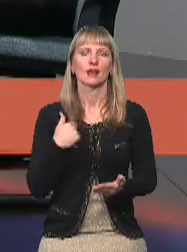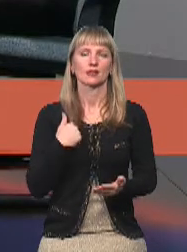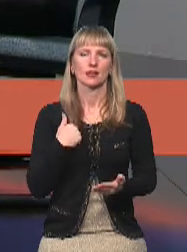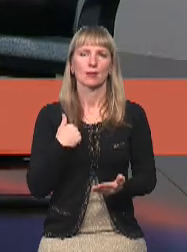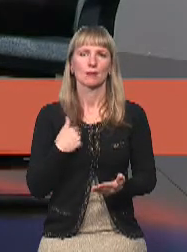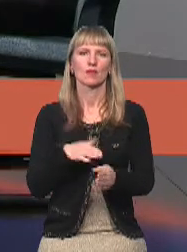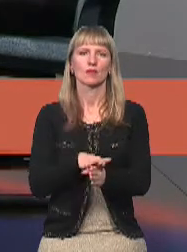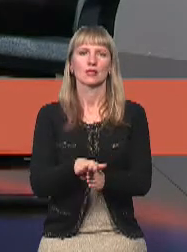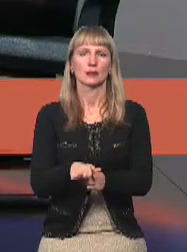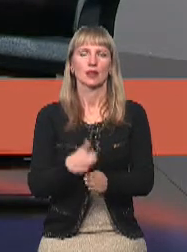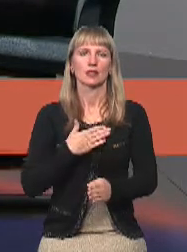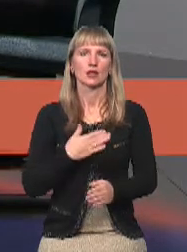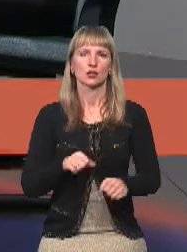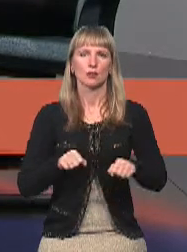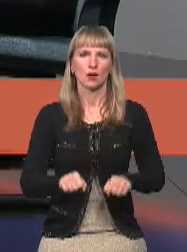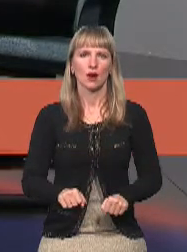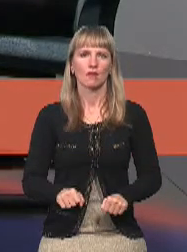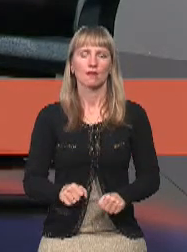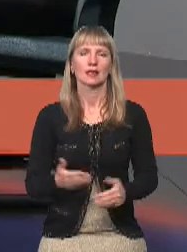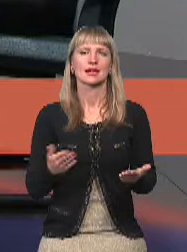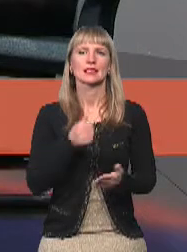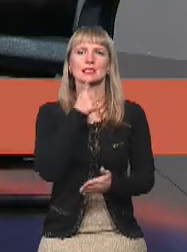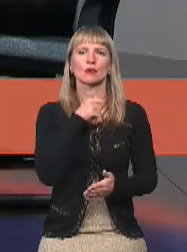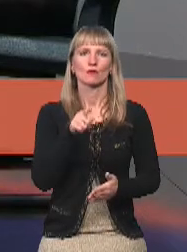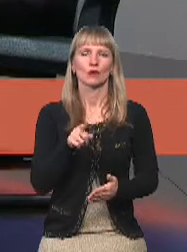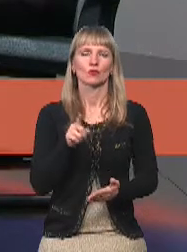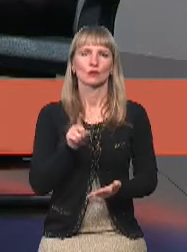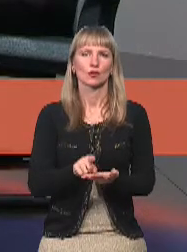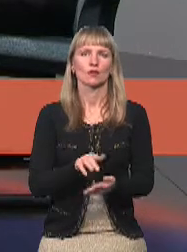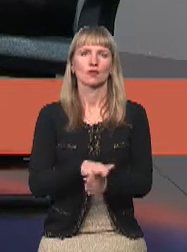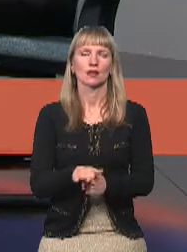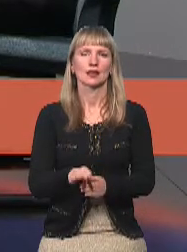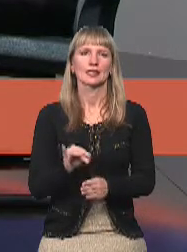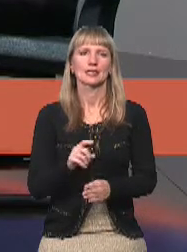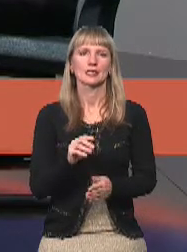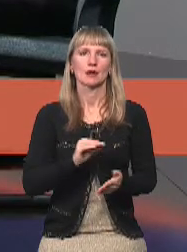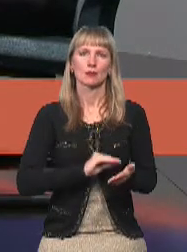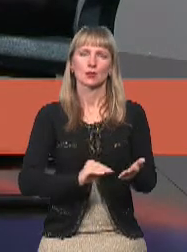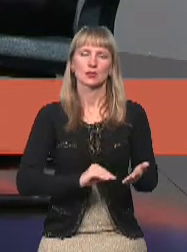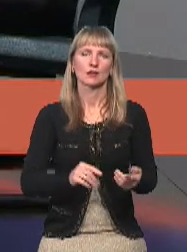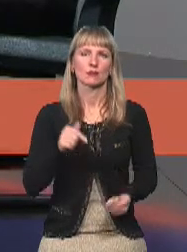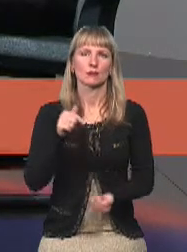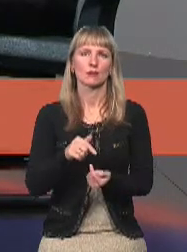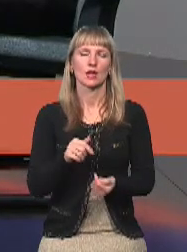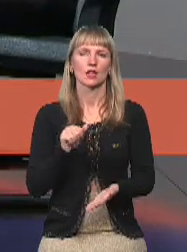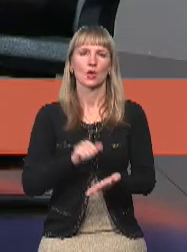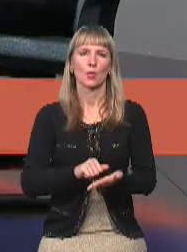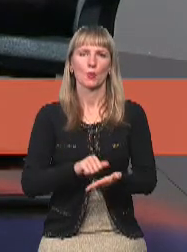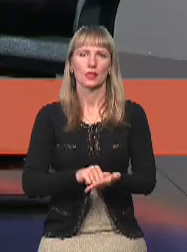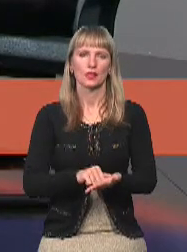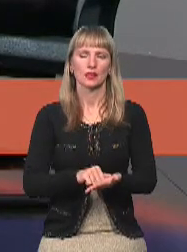щоб дотримувалось наше право, який спосіб воно має дотримуватись, із посиланням на відповідні нормативні